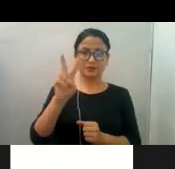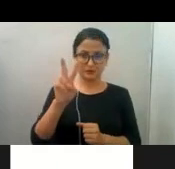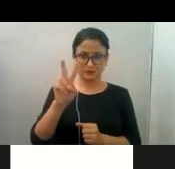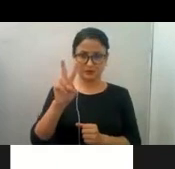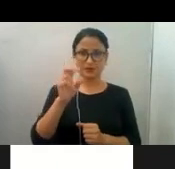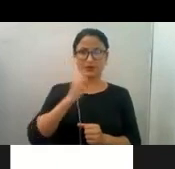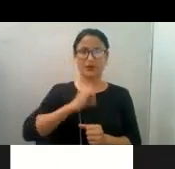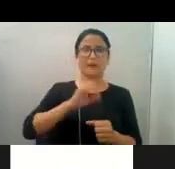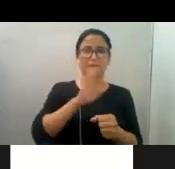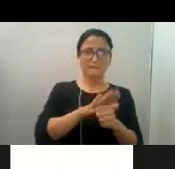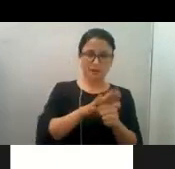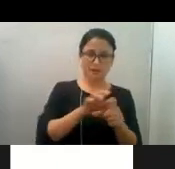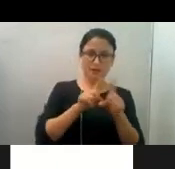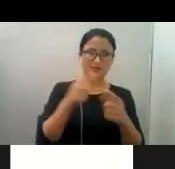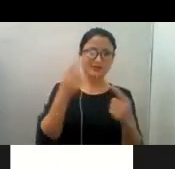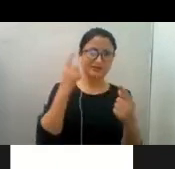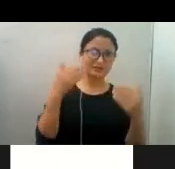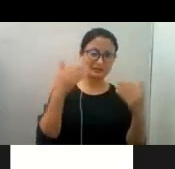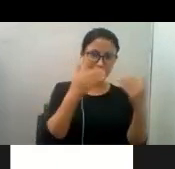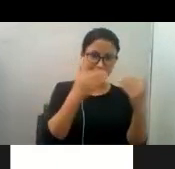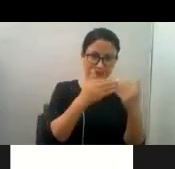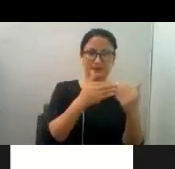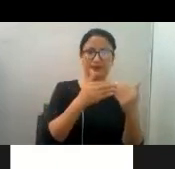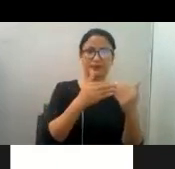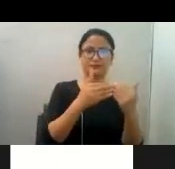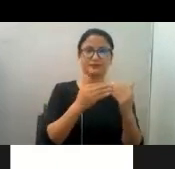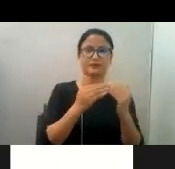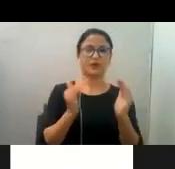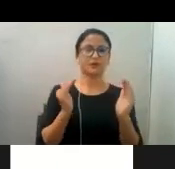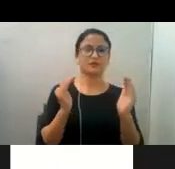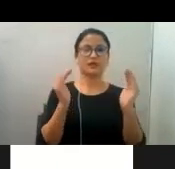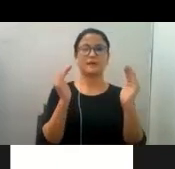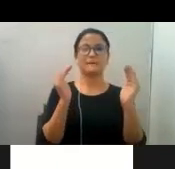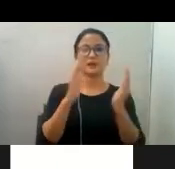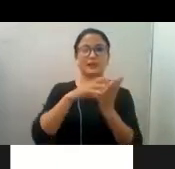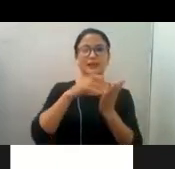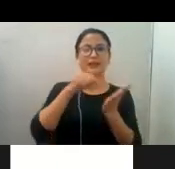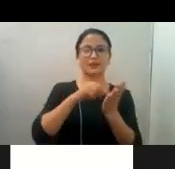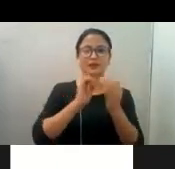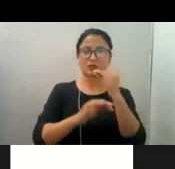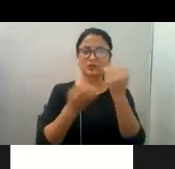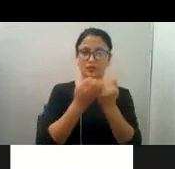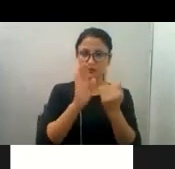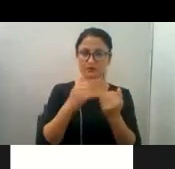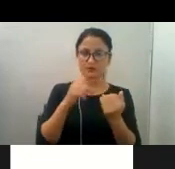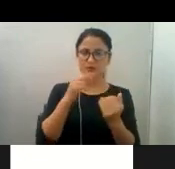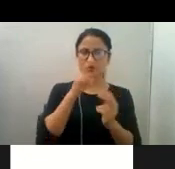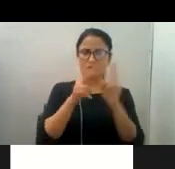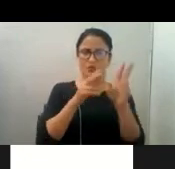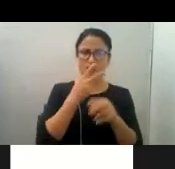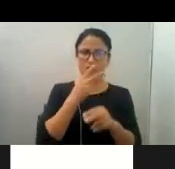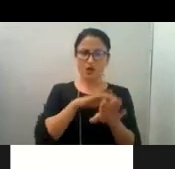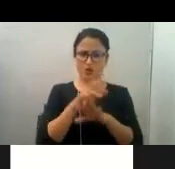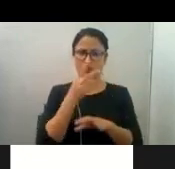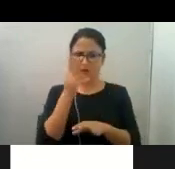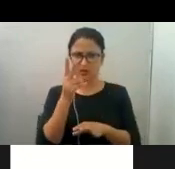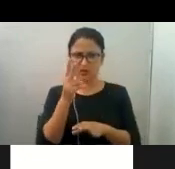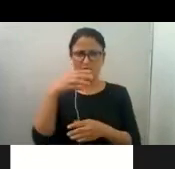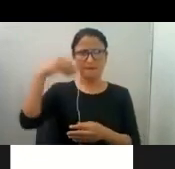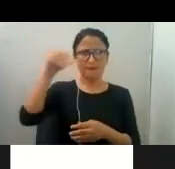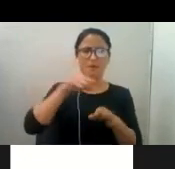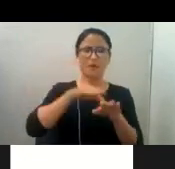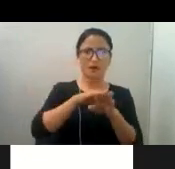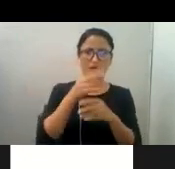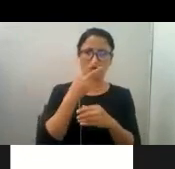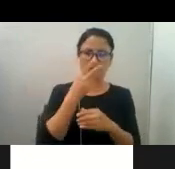सर्भाइभरहरूसँगको दिनदिनैको भेटघाट भनौँ हामी सेल्टर नै चलाइरहेछौँ. उहाँहरूको कुराहरूलाई हेर्दाखेरि र विभिन्न जुन एभिडेन्सहरूलाई